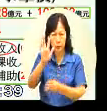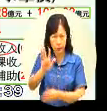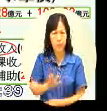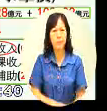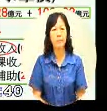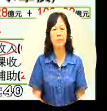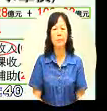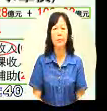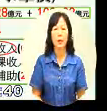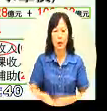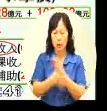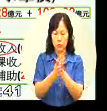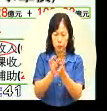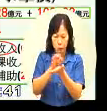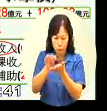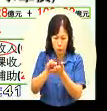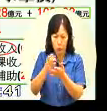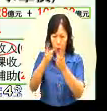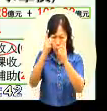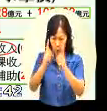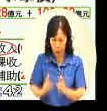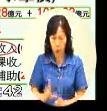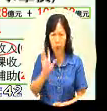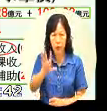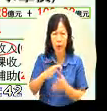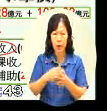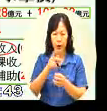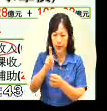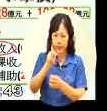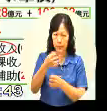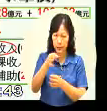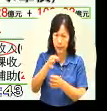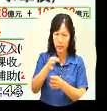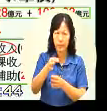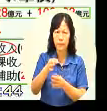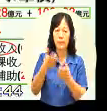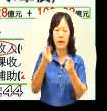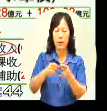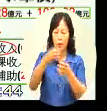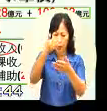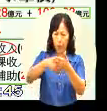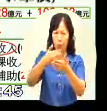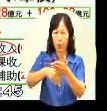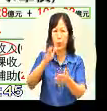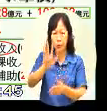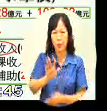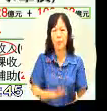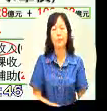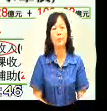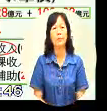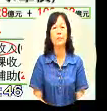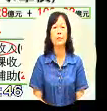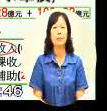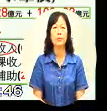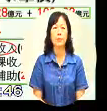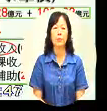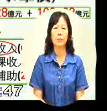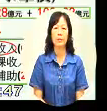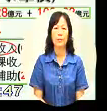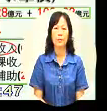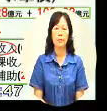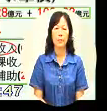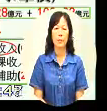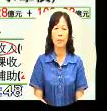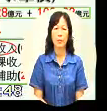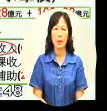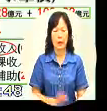后呢整个税出规模下降，然后举债呢也大幅下降。所以今天呢